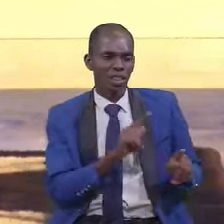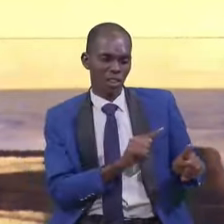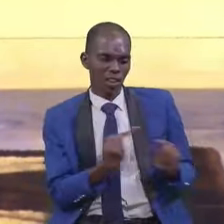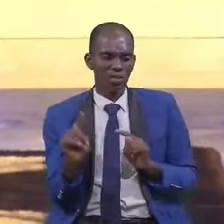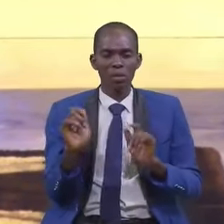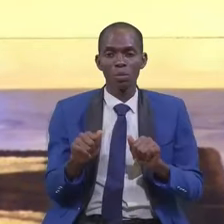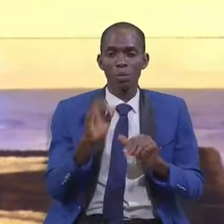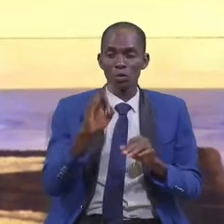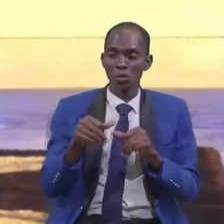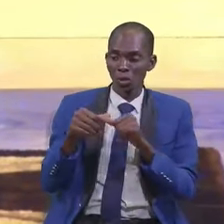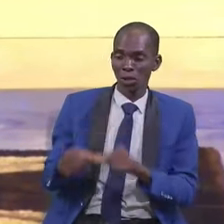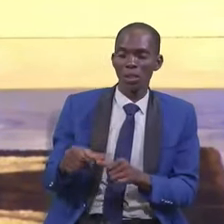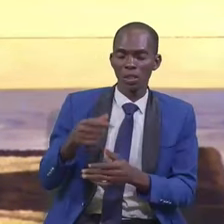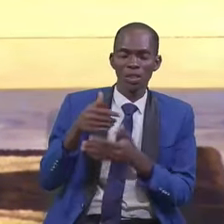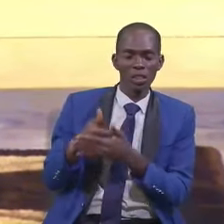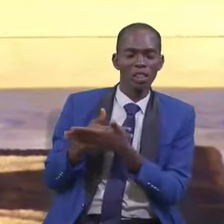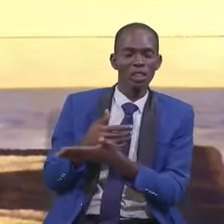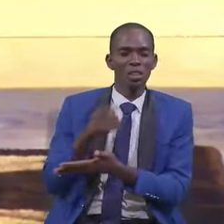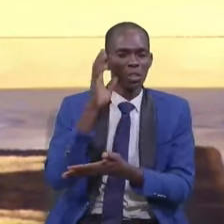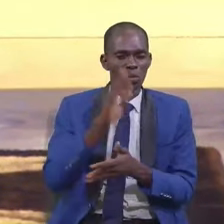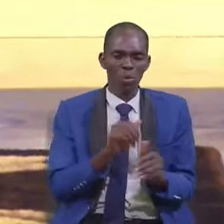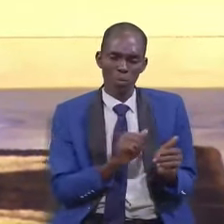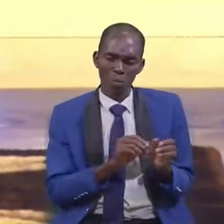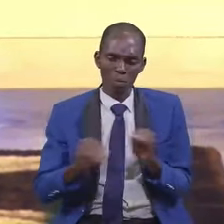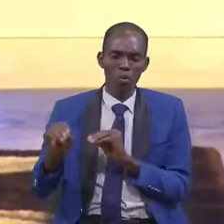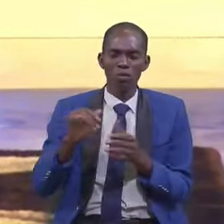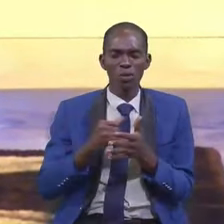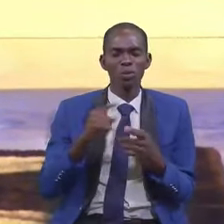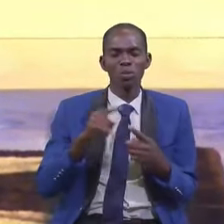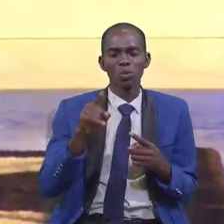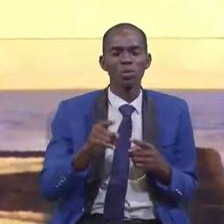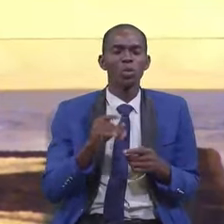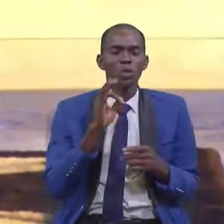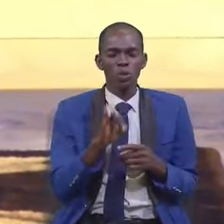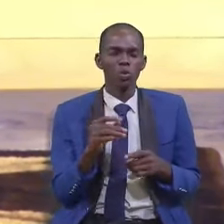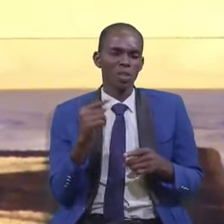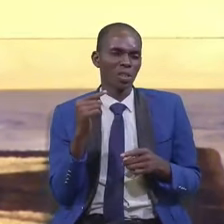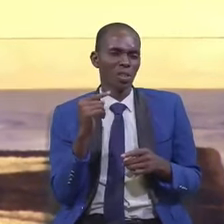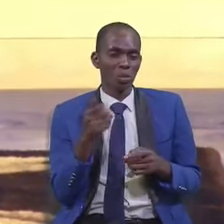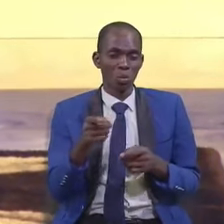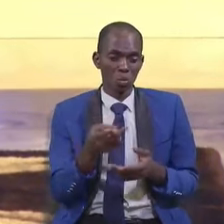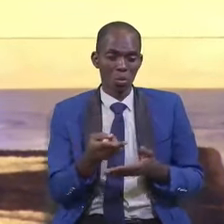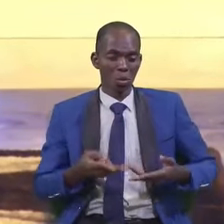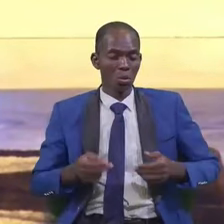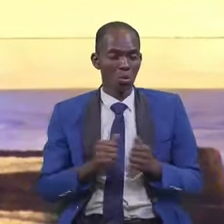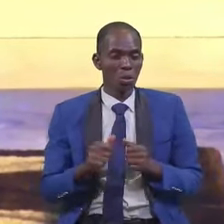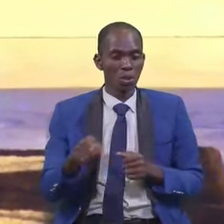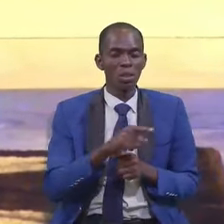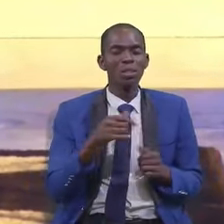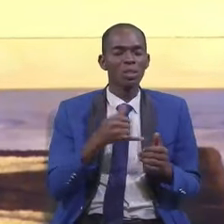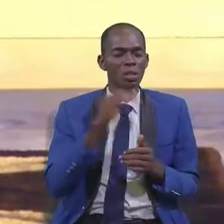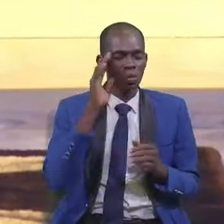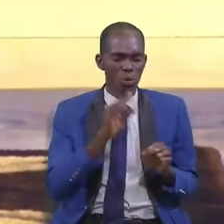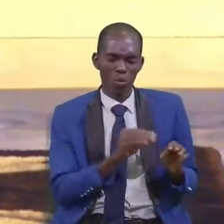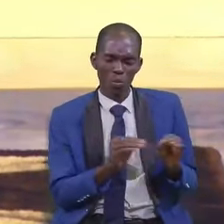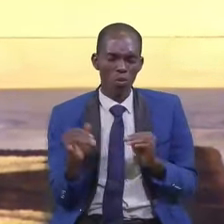sont contagieuses. Si vous êtes avec eux, si vous couchez avec eux, ils vont vous les transférer. Si vous les